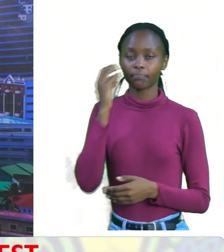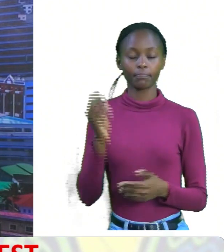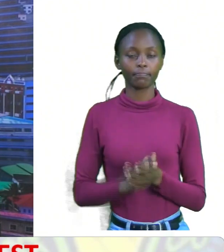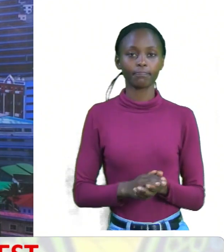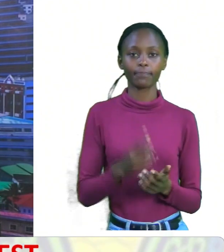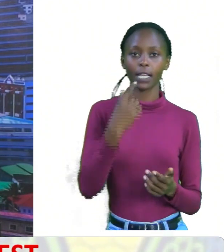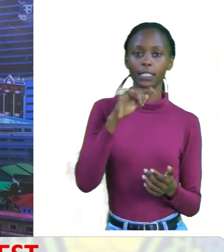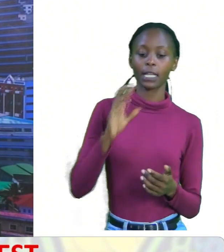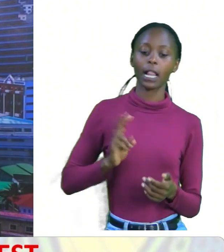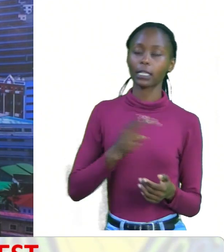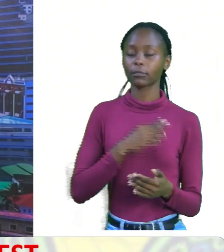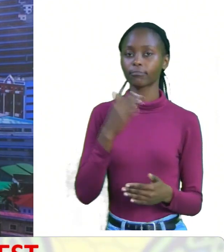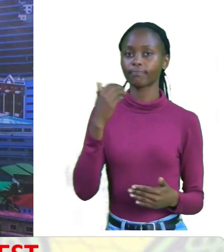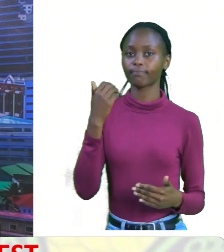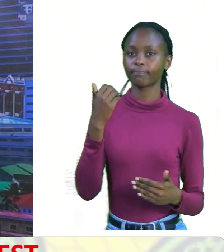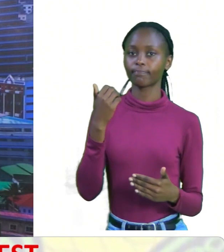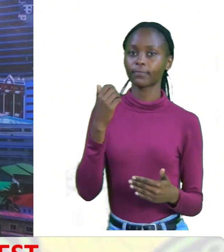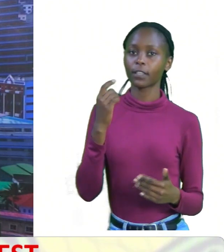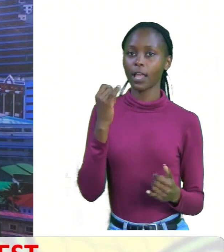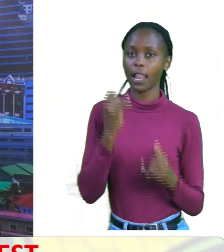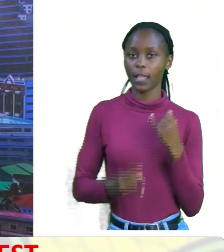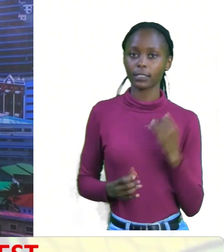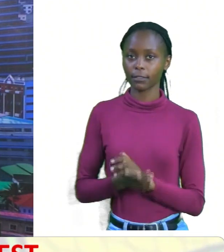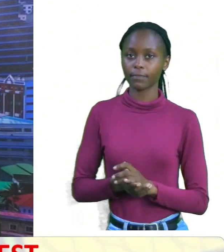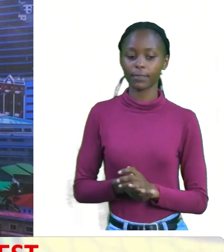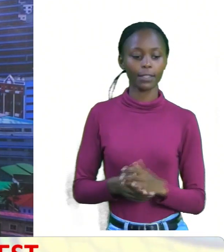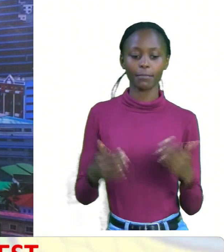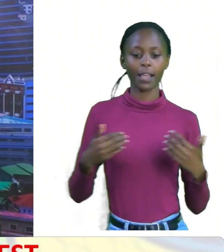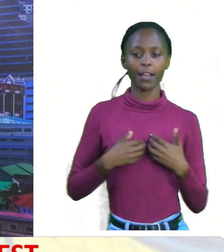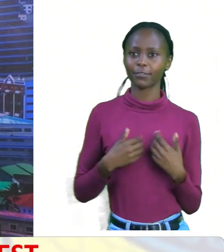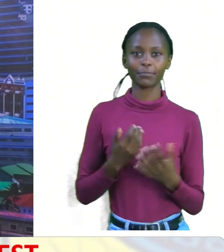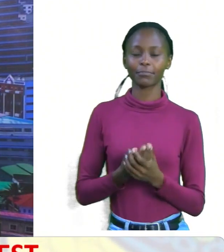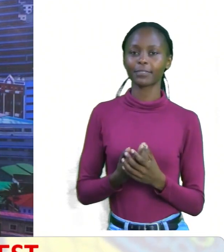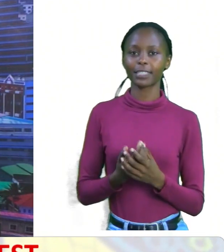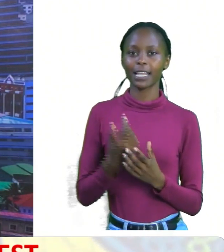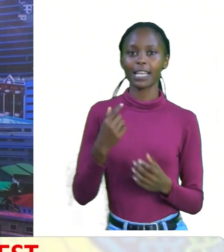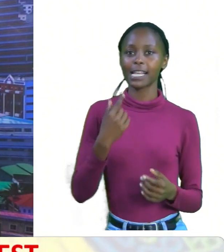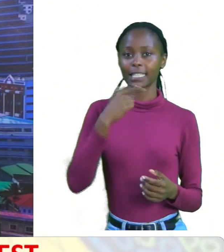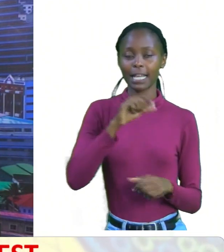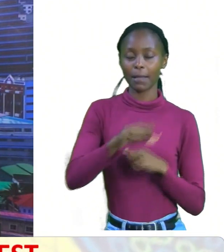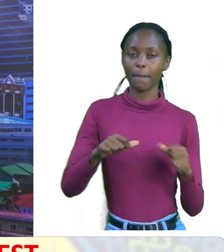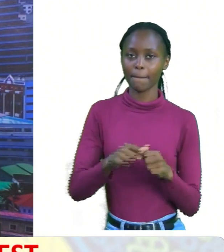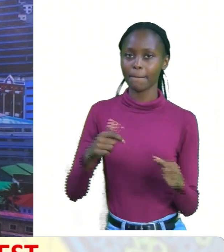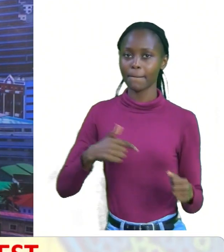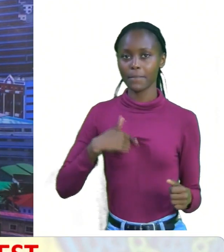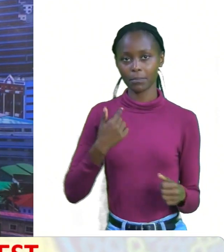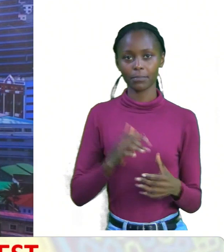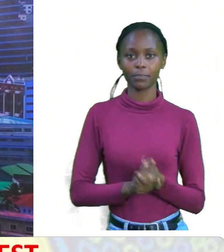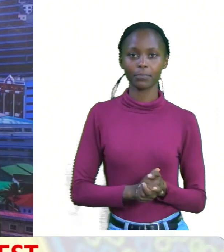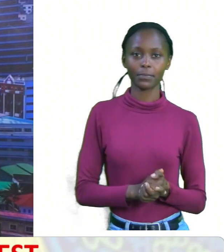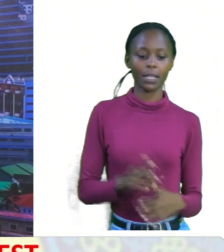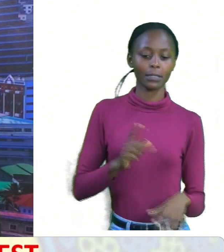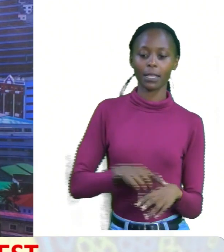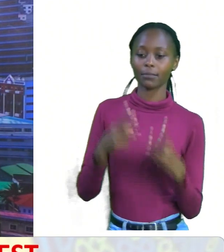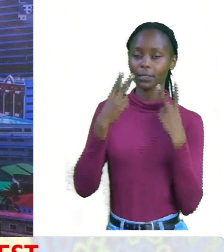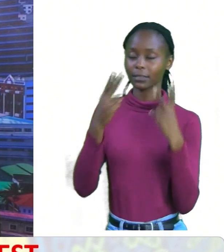unajua hiyo time naambia watu wa, napenda kujiuzia saira sana. Eh, ebu, sai tunamaliza kila kitu. Mkiona Kendi ameenda down, mjue